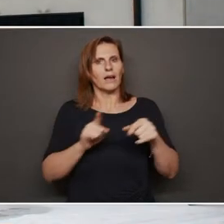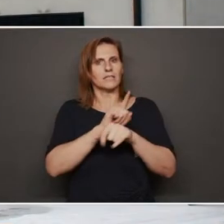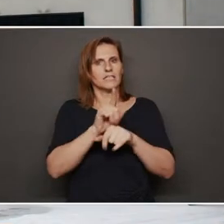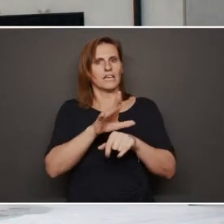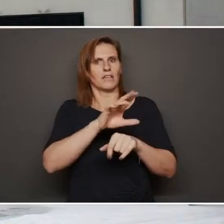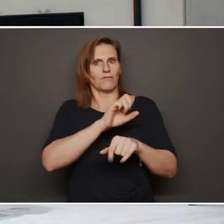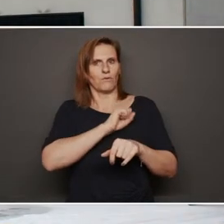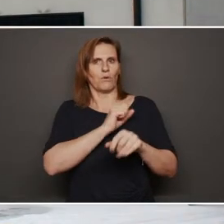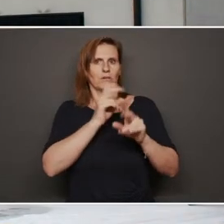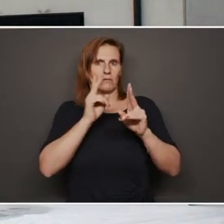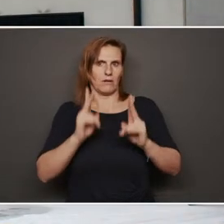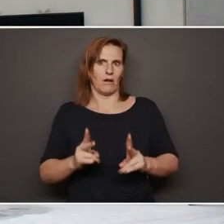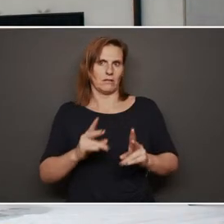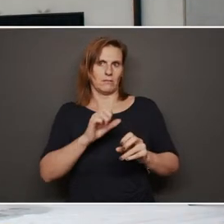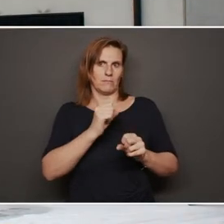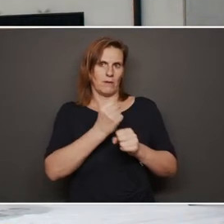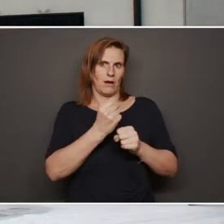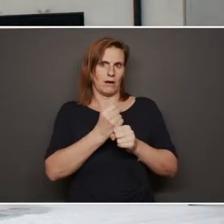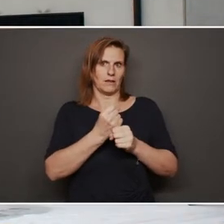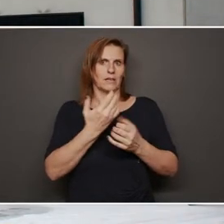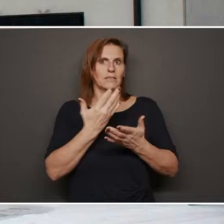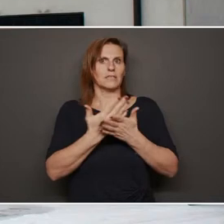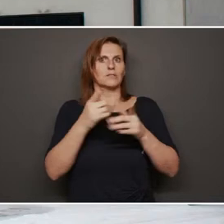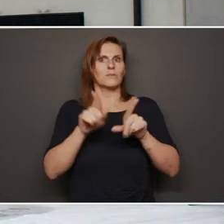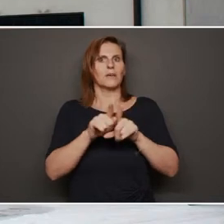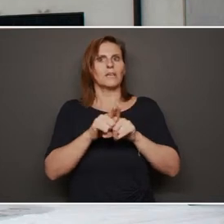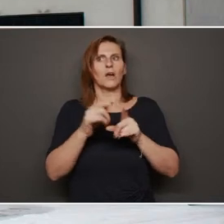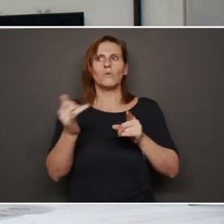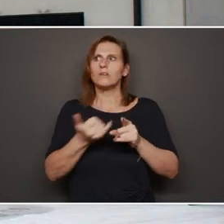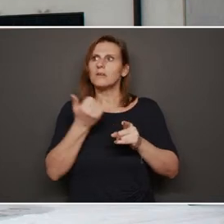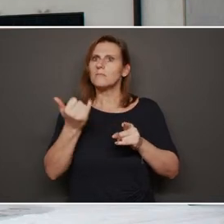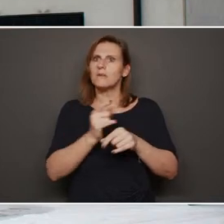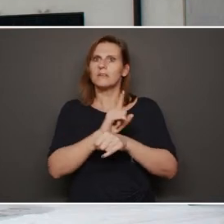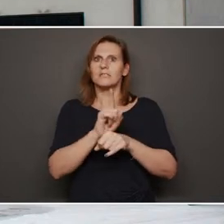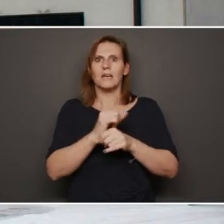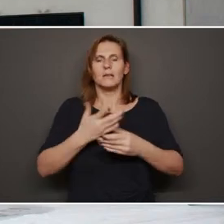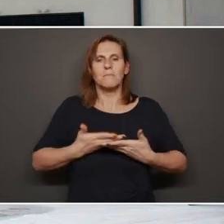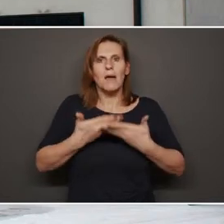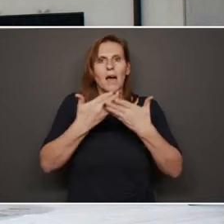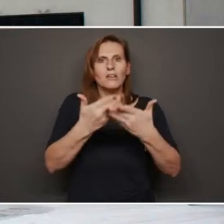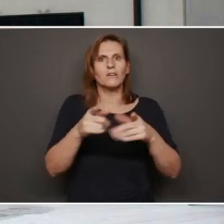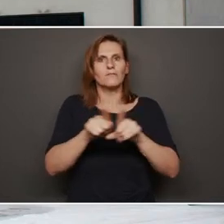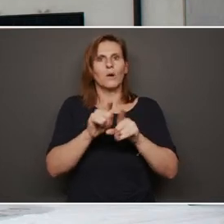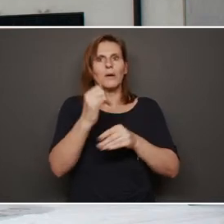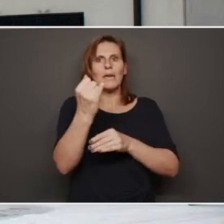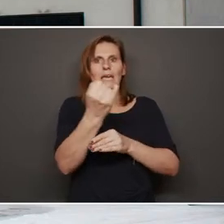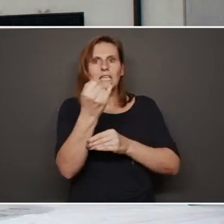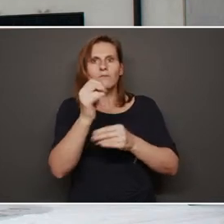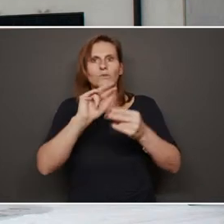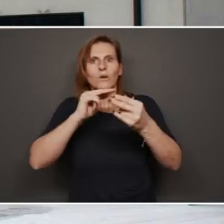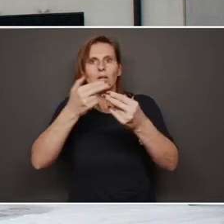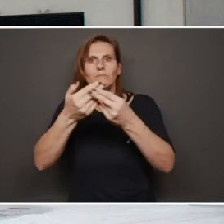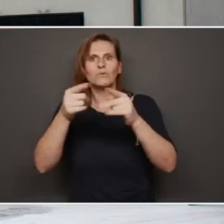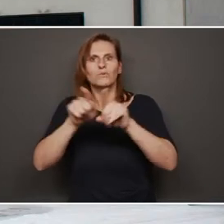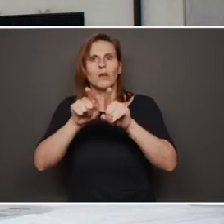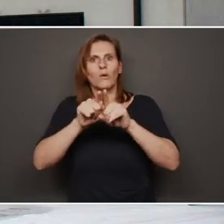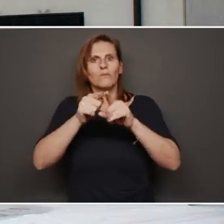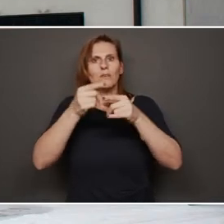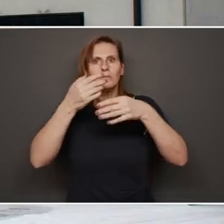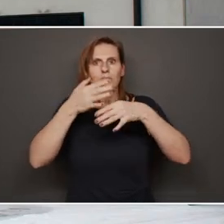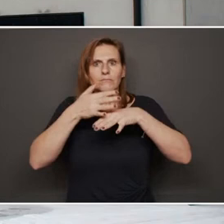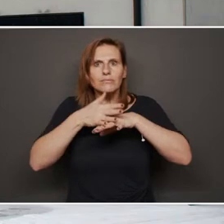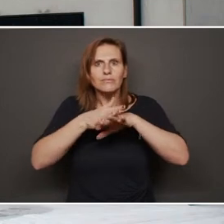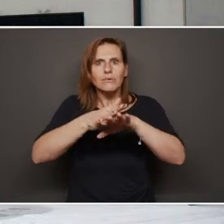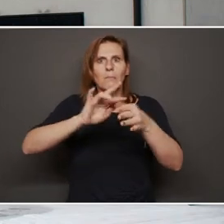zu gewährleisten. Daher besteht auch immer die Bereitschaft, individuelle Adaptierungen und Einarbeitungspläne